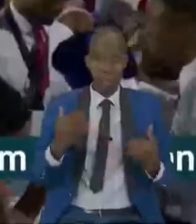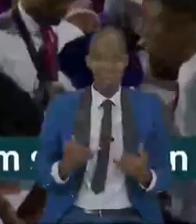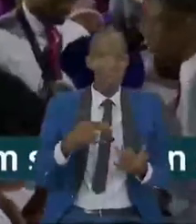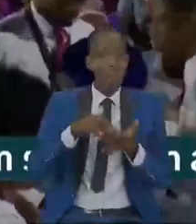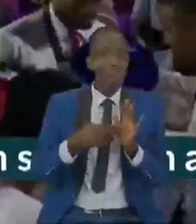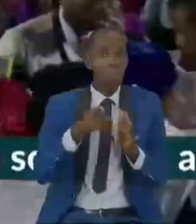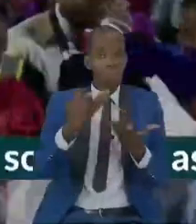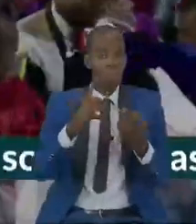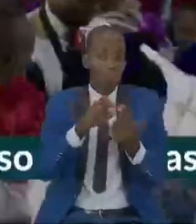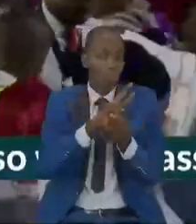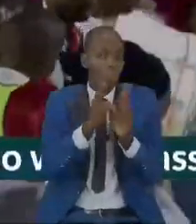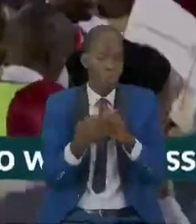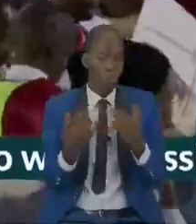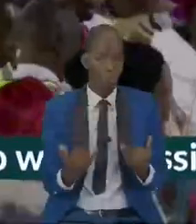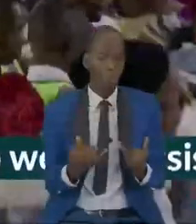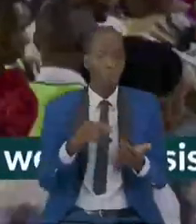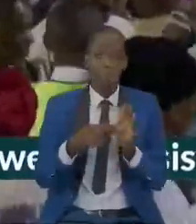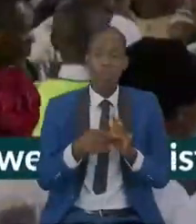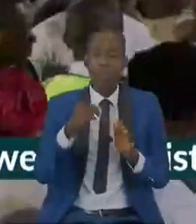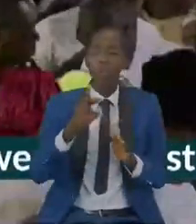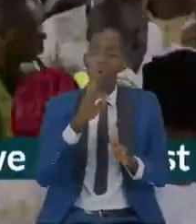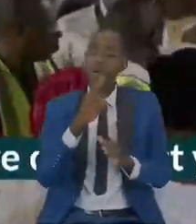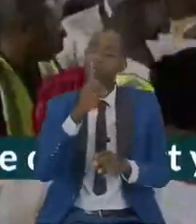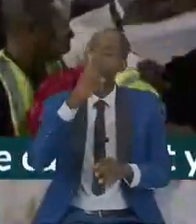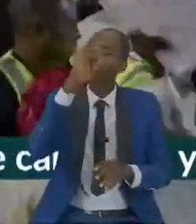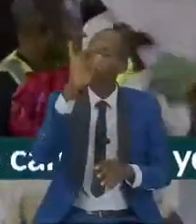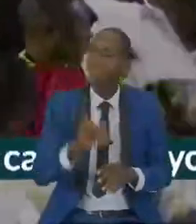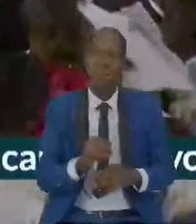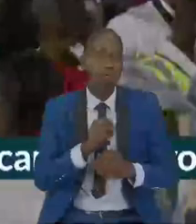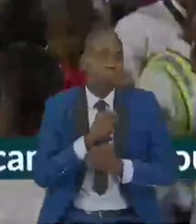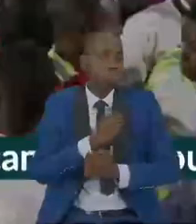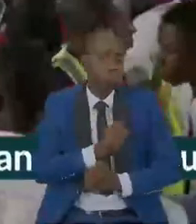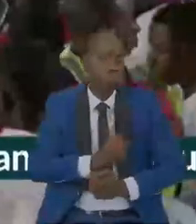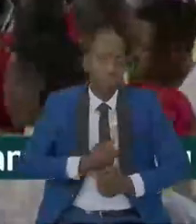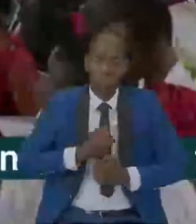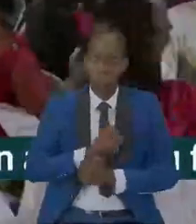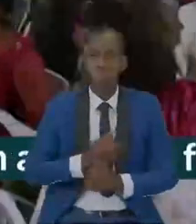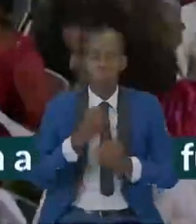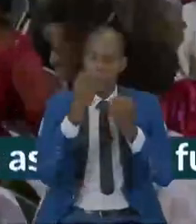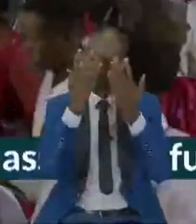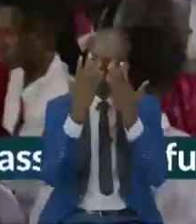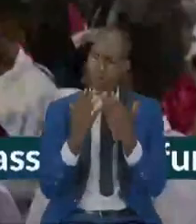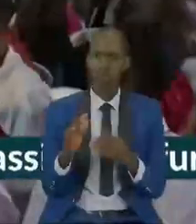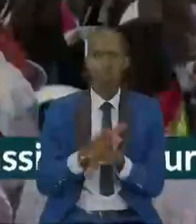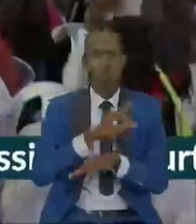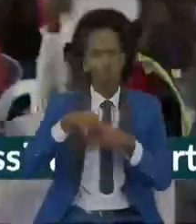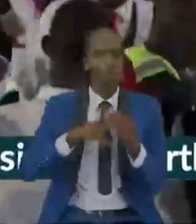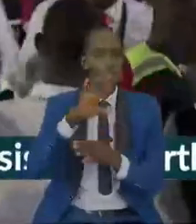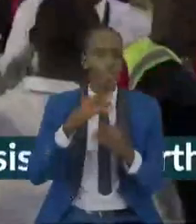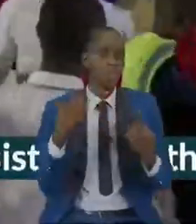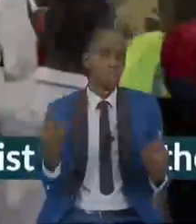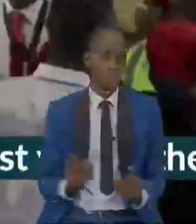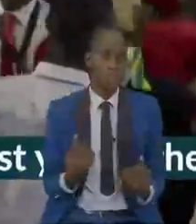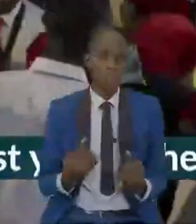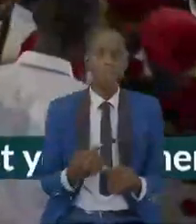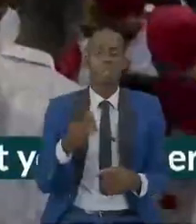mettre debout. Et comme tu te mets debout, tu vas regretter tous les péchés que tu as